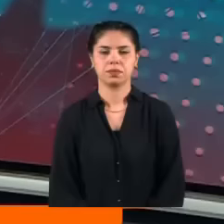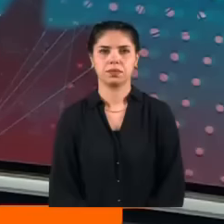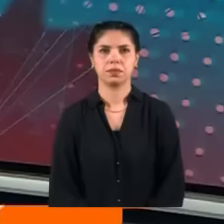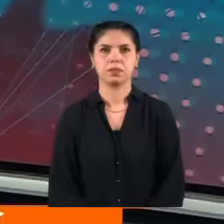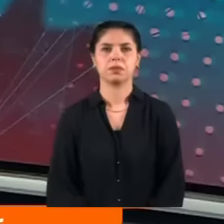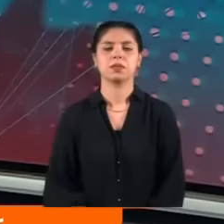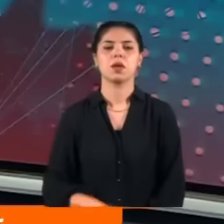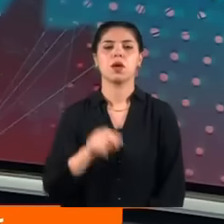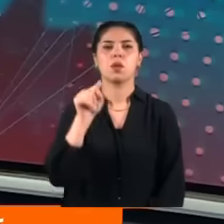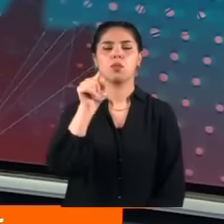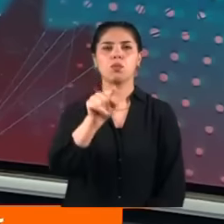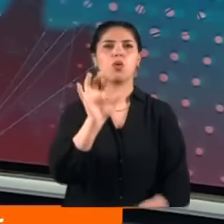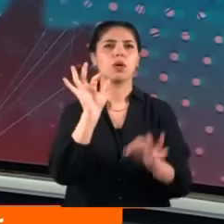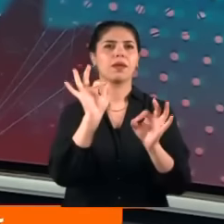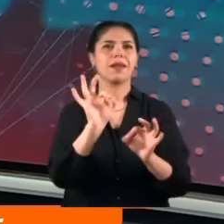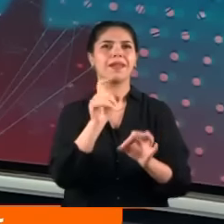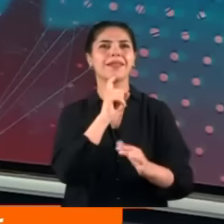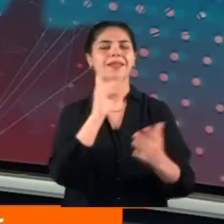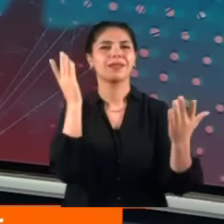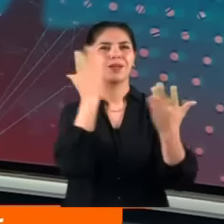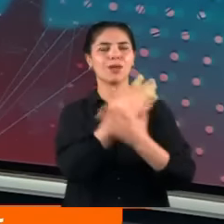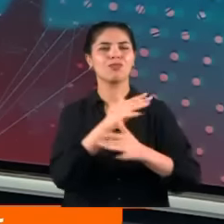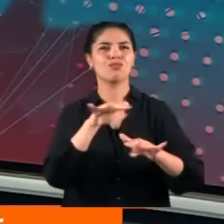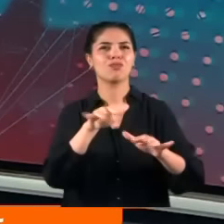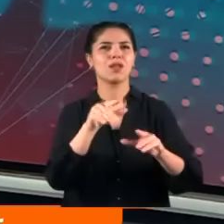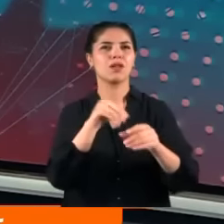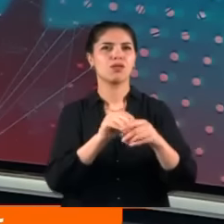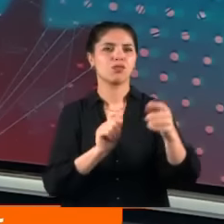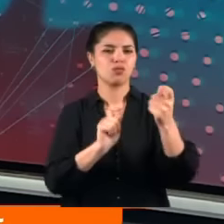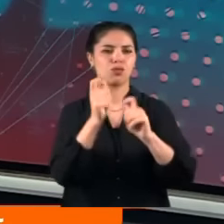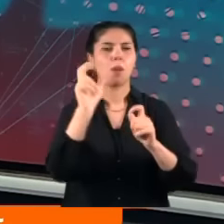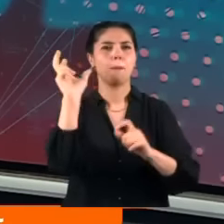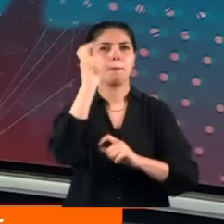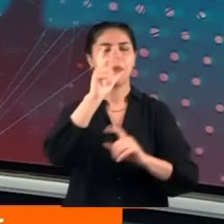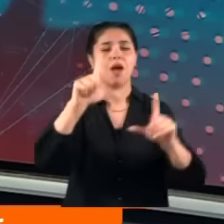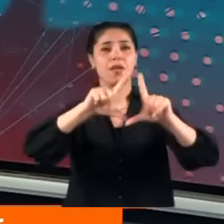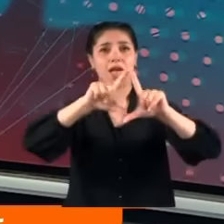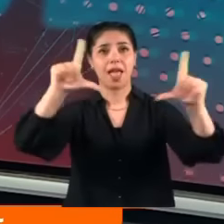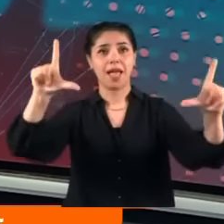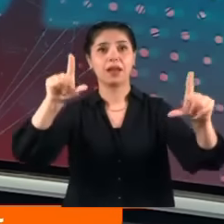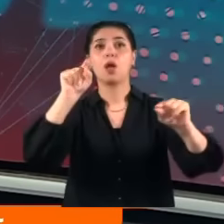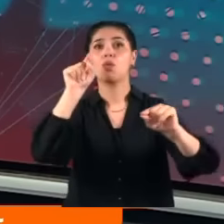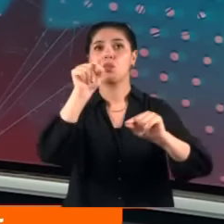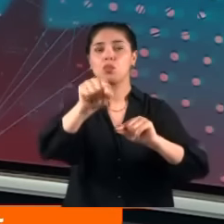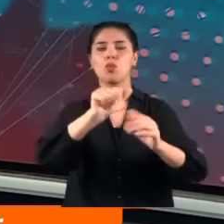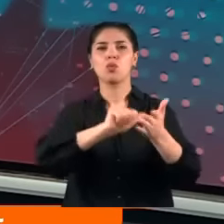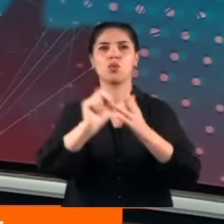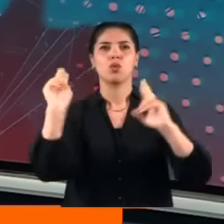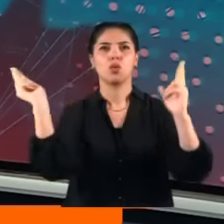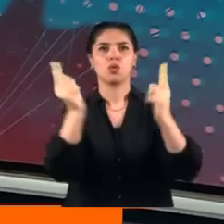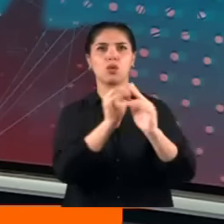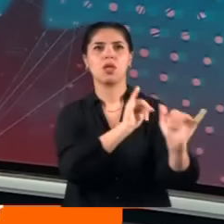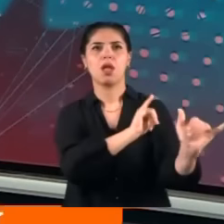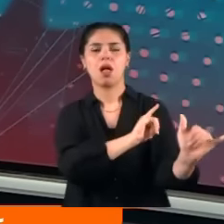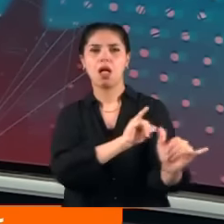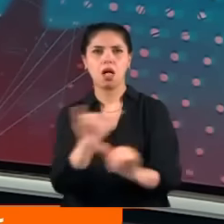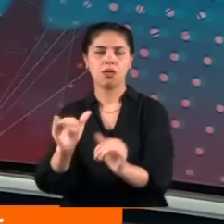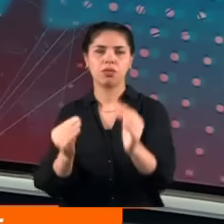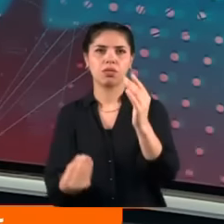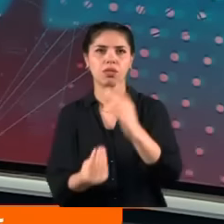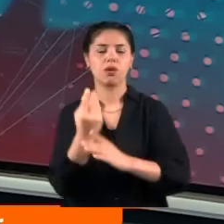Mavi ekran genellikle hata veren bilgisayarlar için kullanılan bir tabir. Ancak o ekran neredeyse tüm dünyada aynı anda kendini